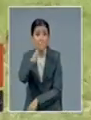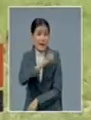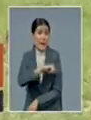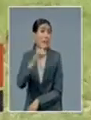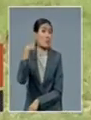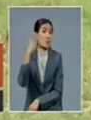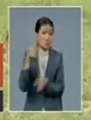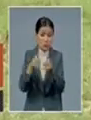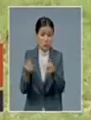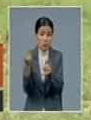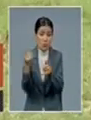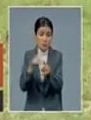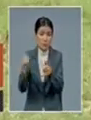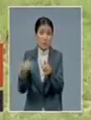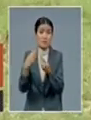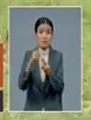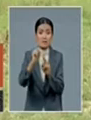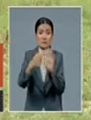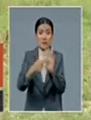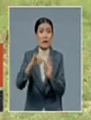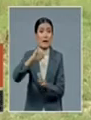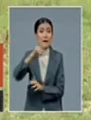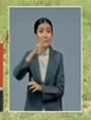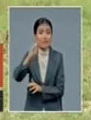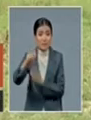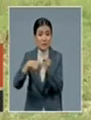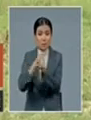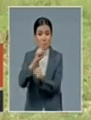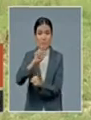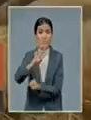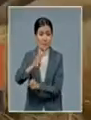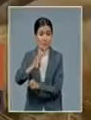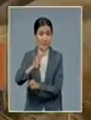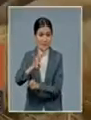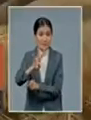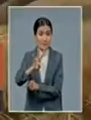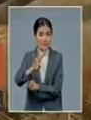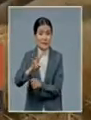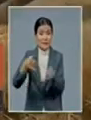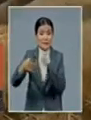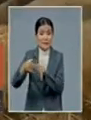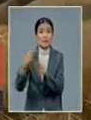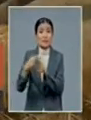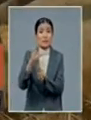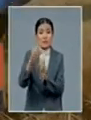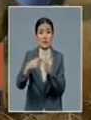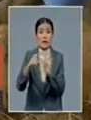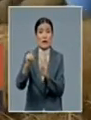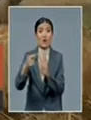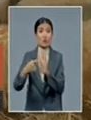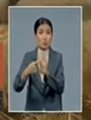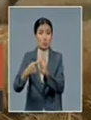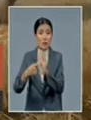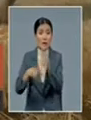ดท้ายก็คือนาจินนะคะนาจินเนี่ยอายุ27ปีนาจินเป็นลูกของซูดาน อ ีกตัวนึงชื่อฟาตูฟาตูอายุ17